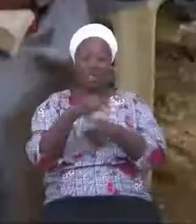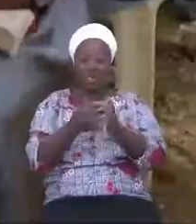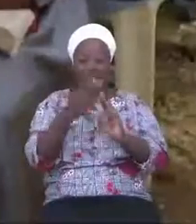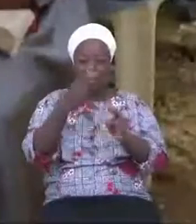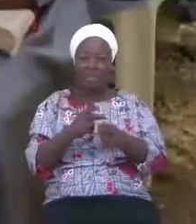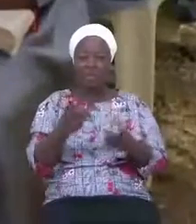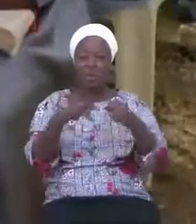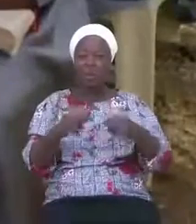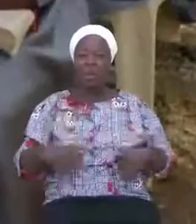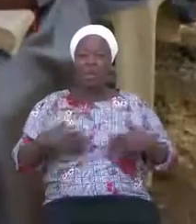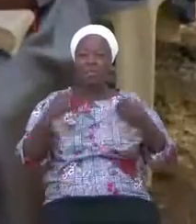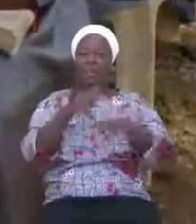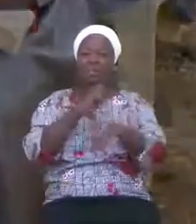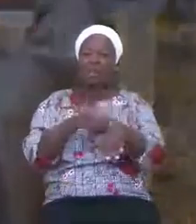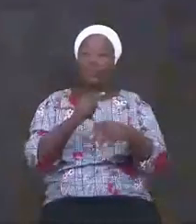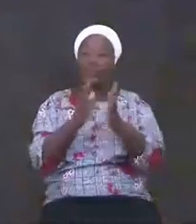prière aujourd'hui.